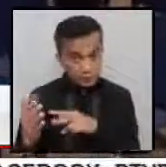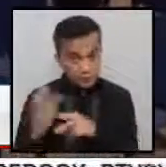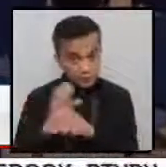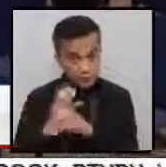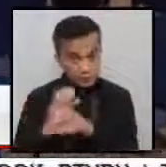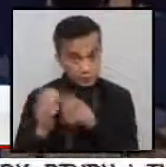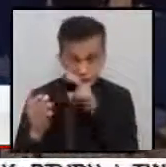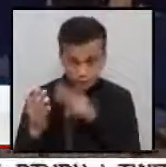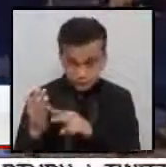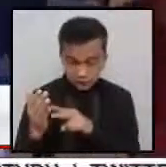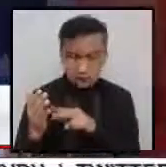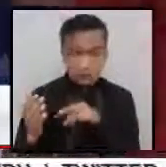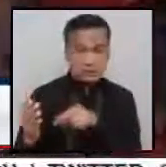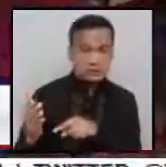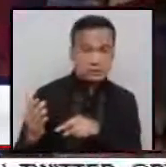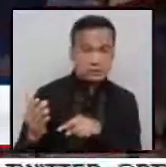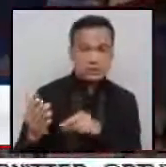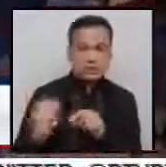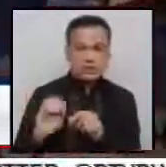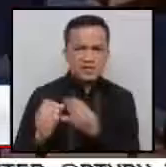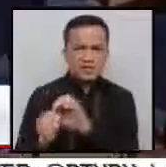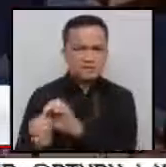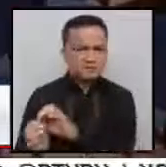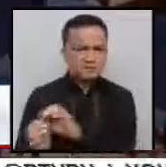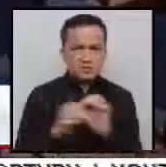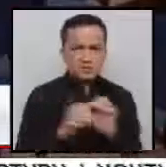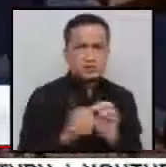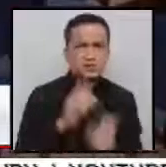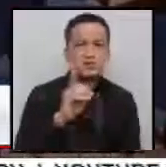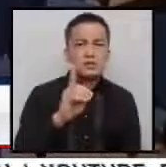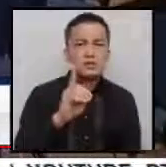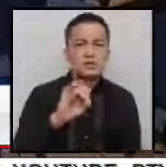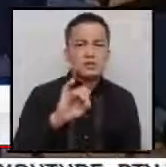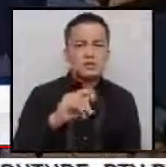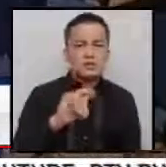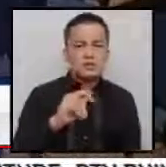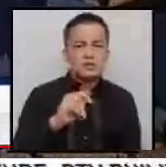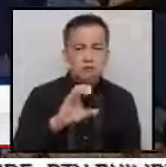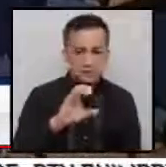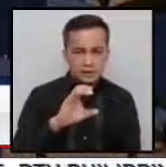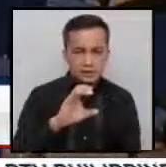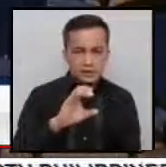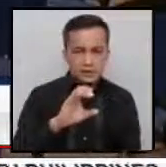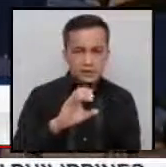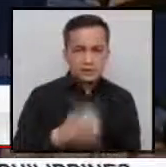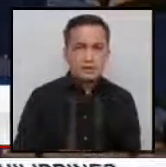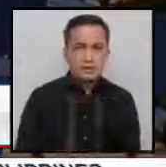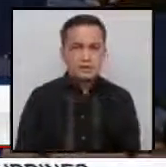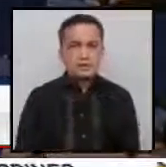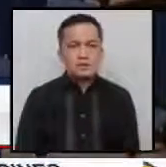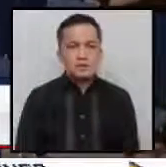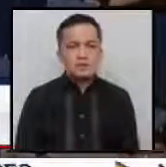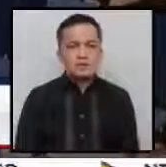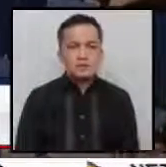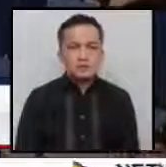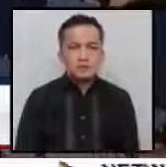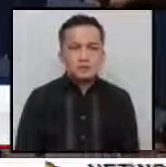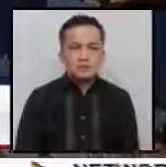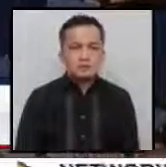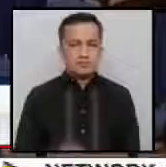that it doesn't take sides. It's very diplomatic and it's very dignified.